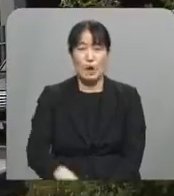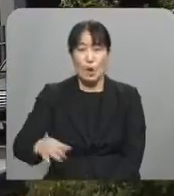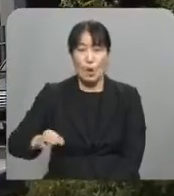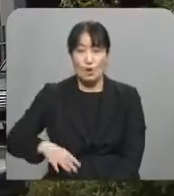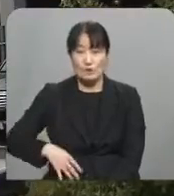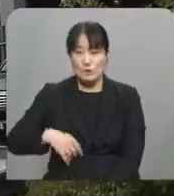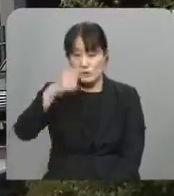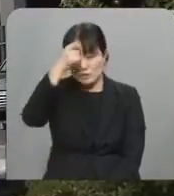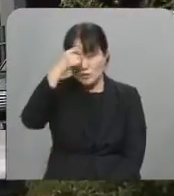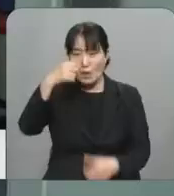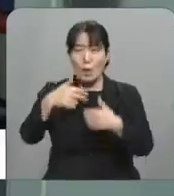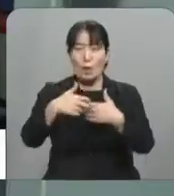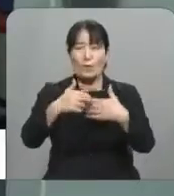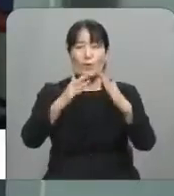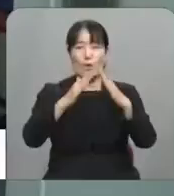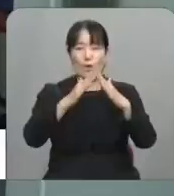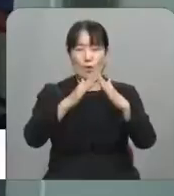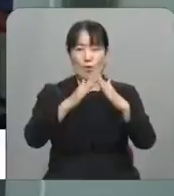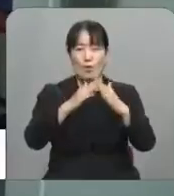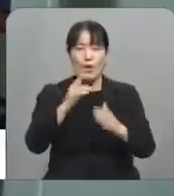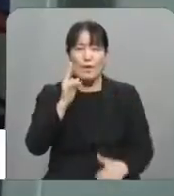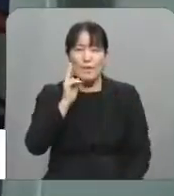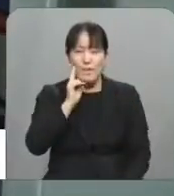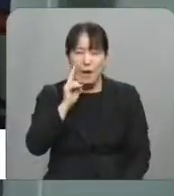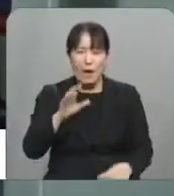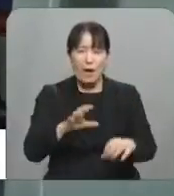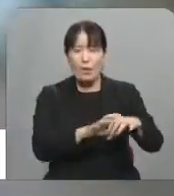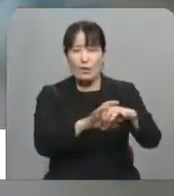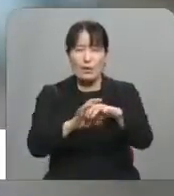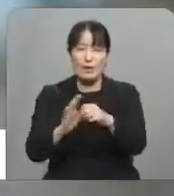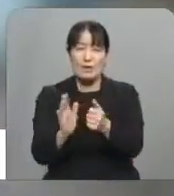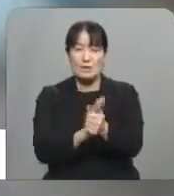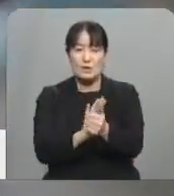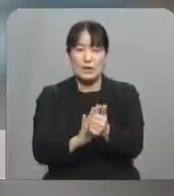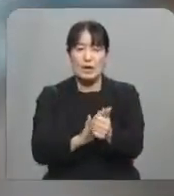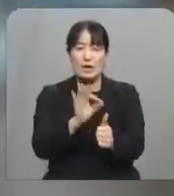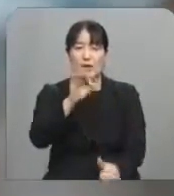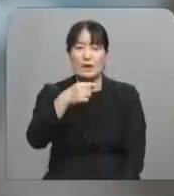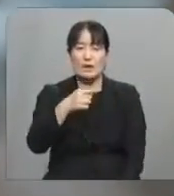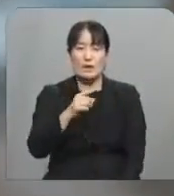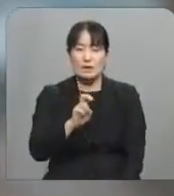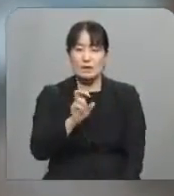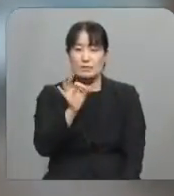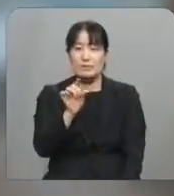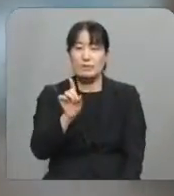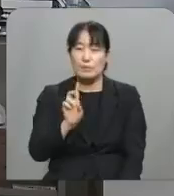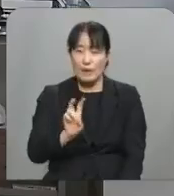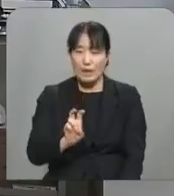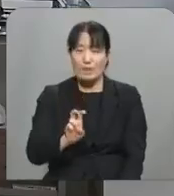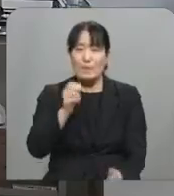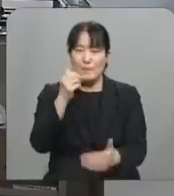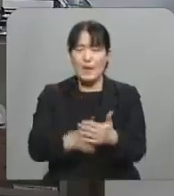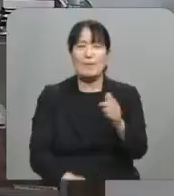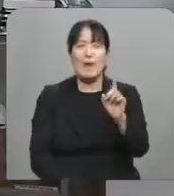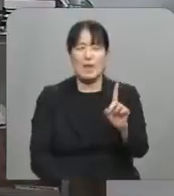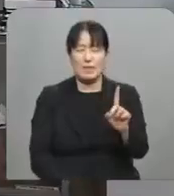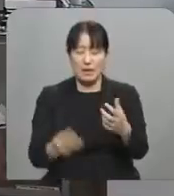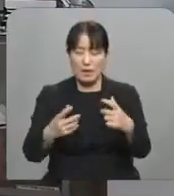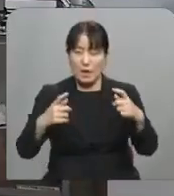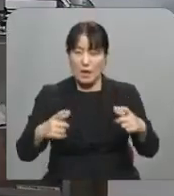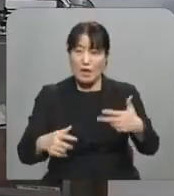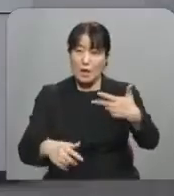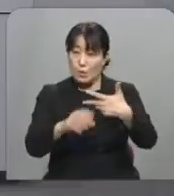원주 세브란스 기독병원입니다. 중증 코로나19 환자를 치료할 음압병상은 하나밖에 안 남았습니다. 강원도 내